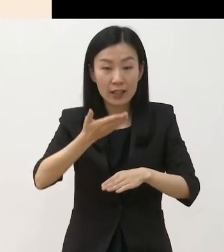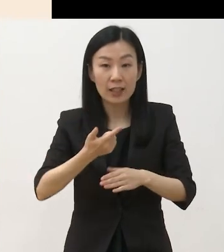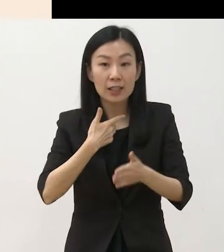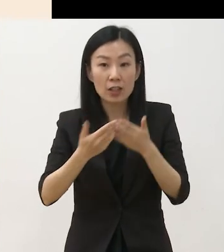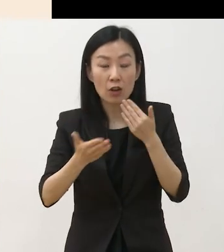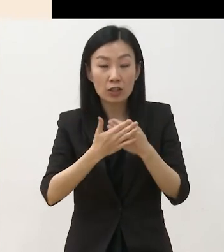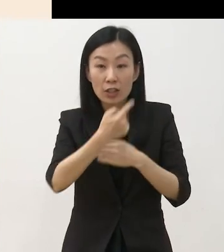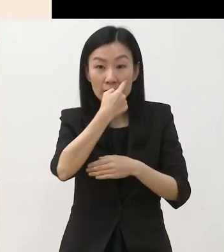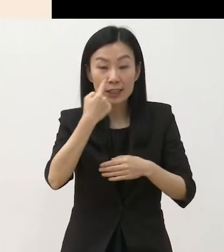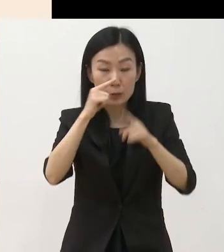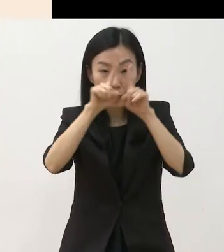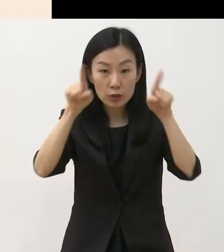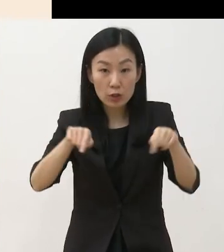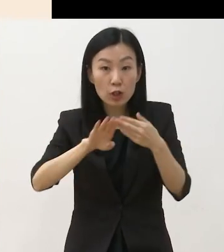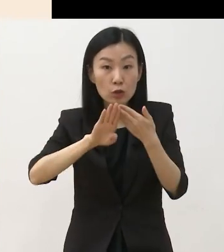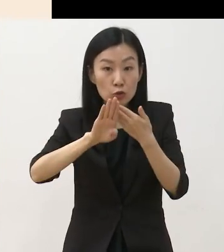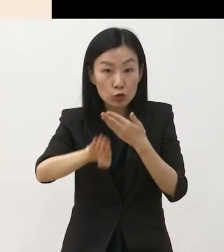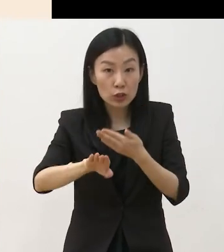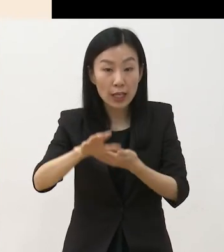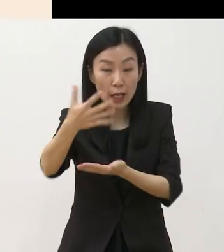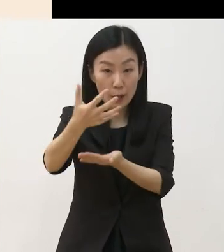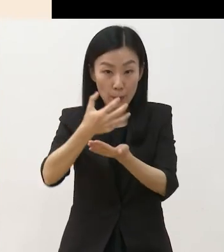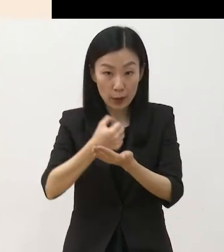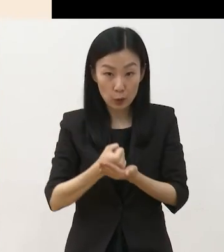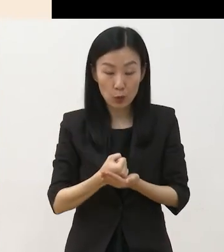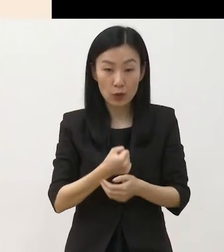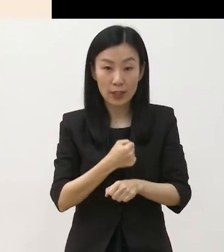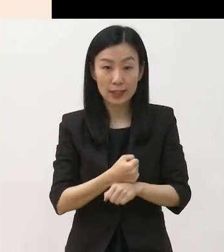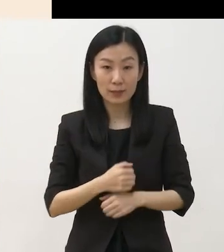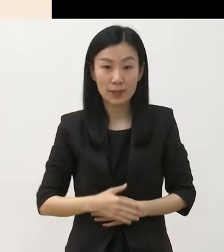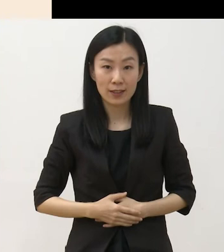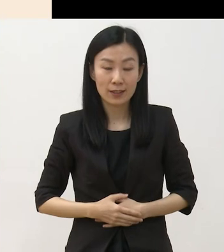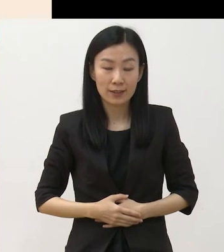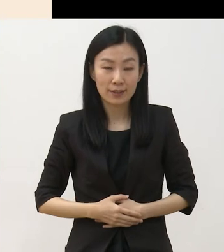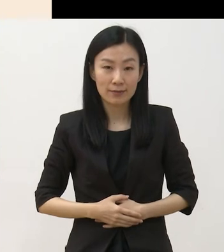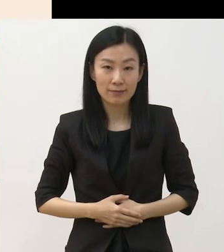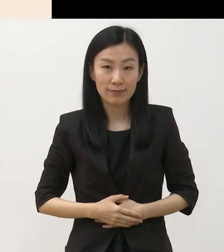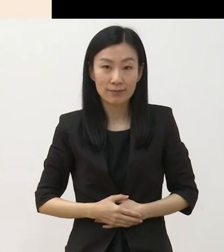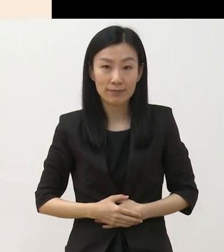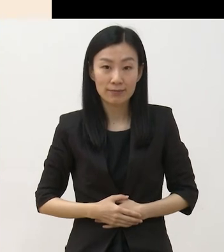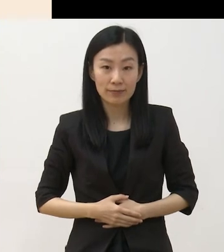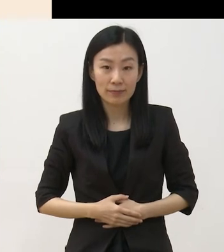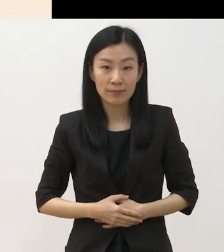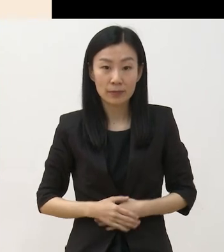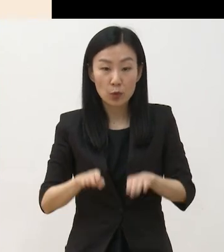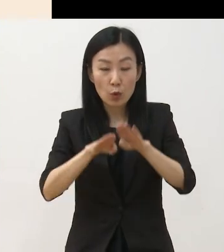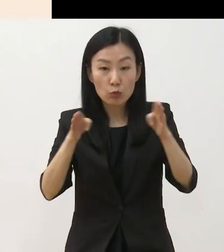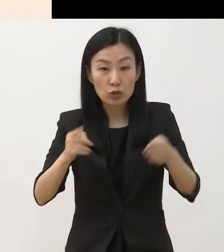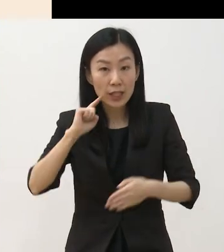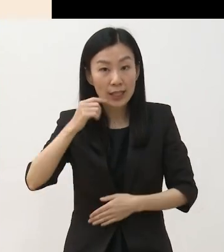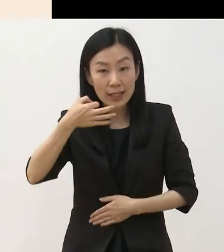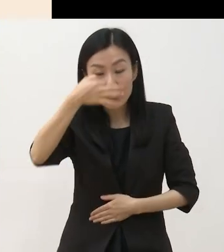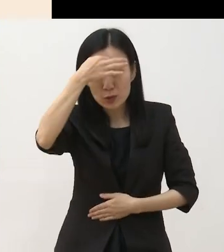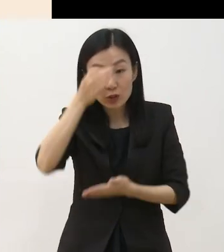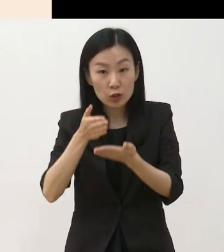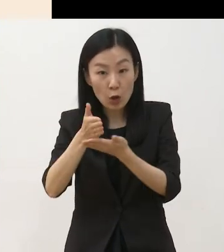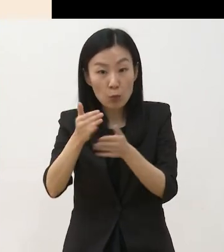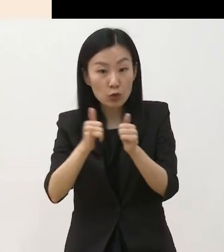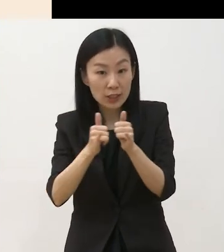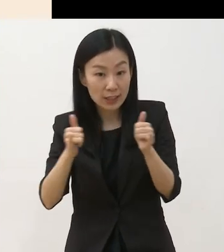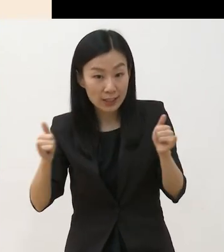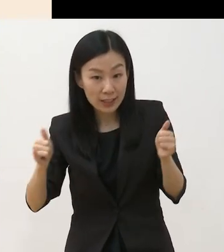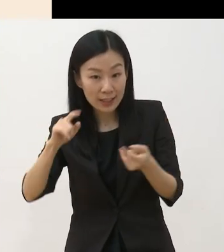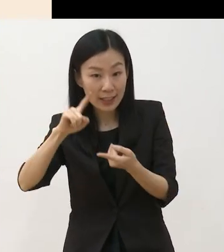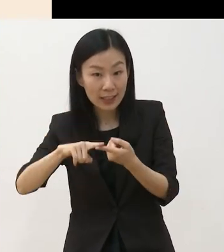추후 제출해서 저희가 증빙을 받도록 하겠습니다. 그리고 무대 예술 전문인의 경우는 무대 예술